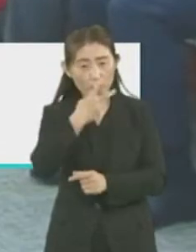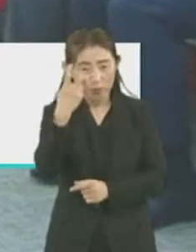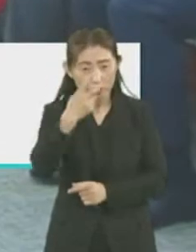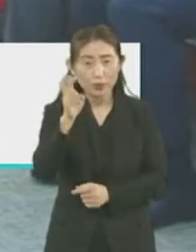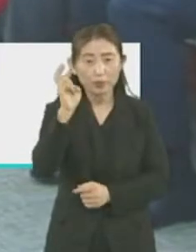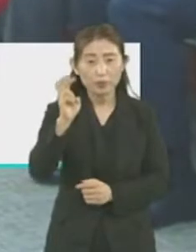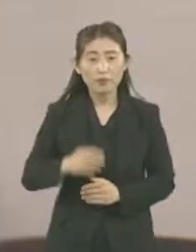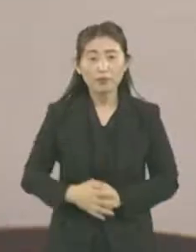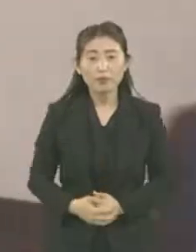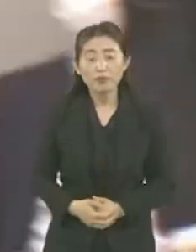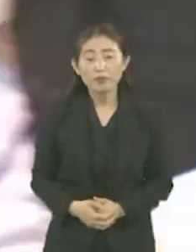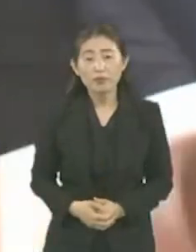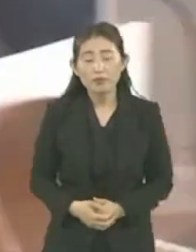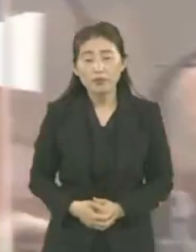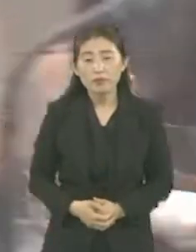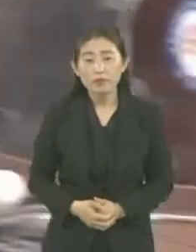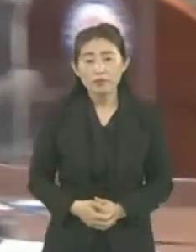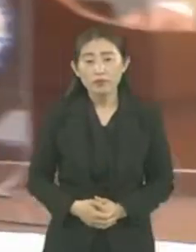기자입니다.